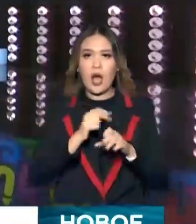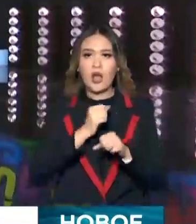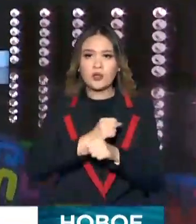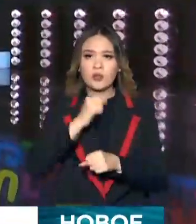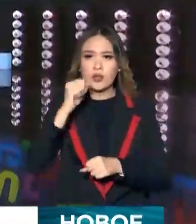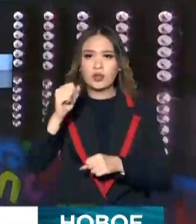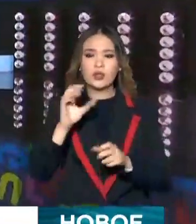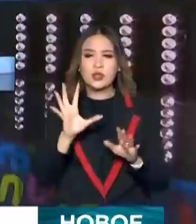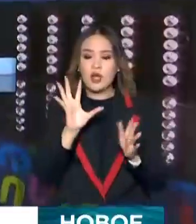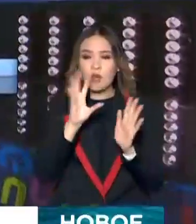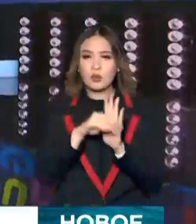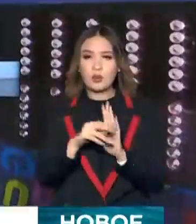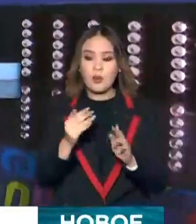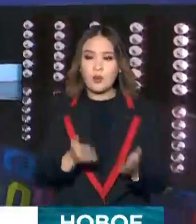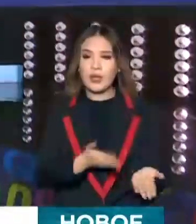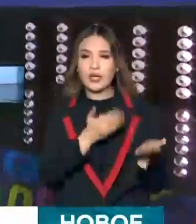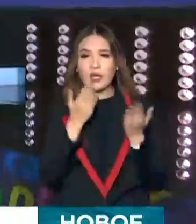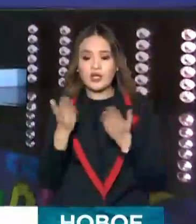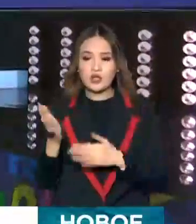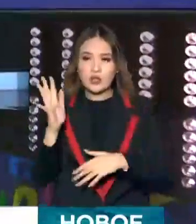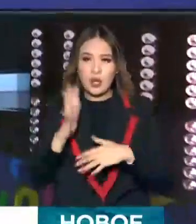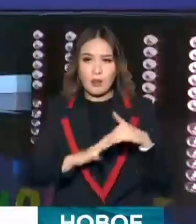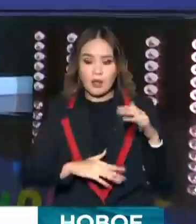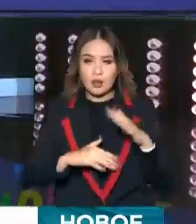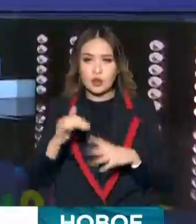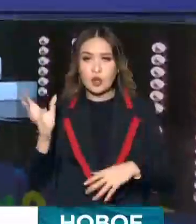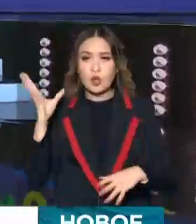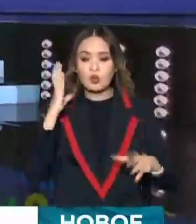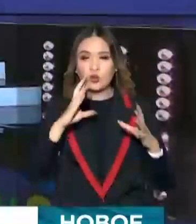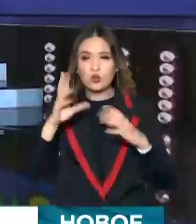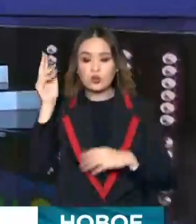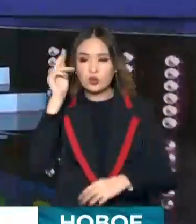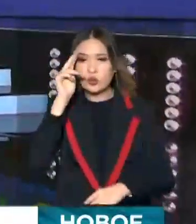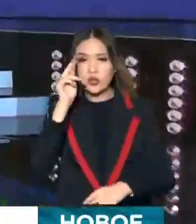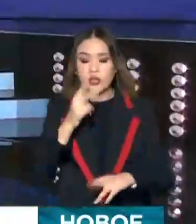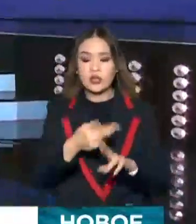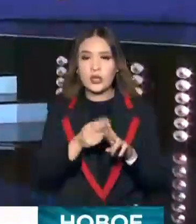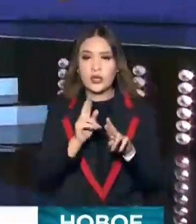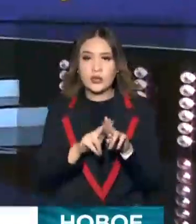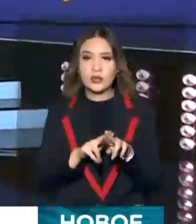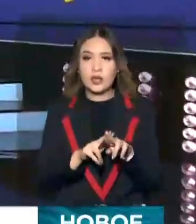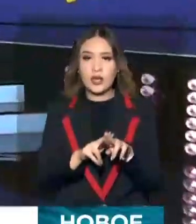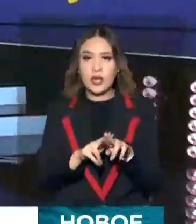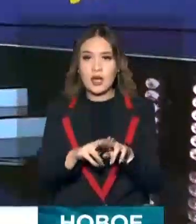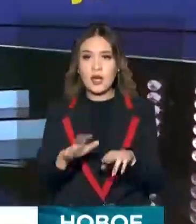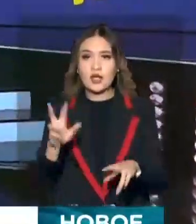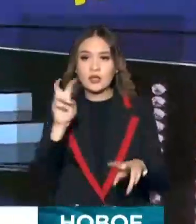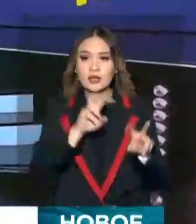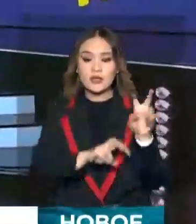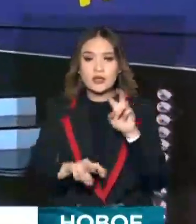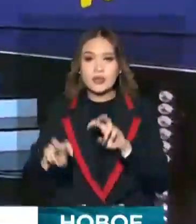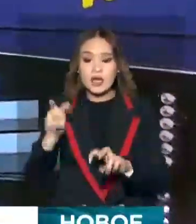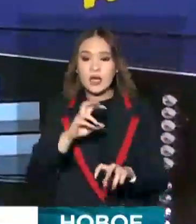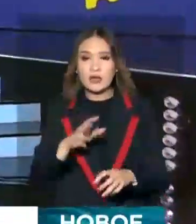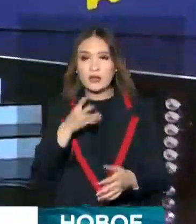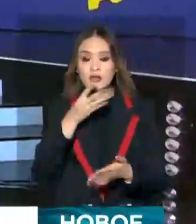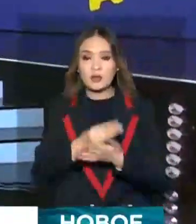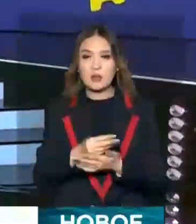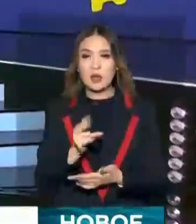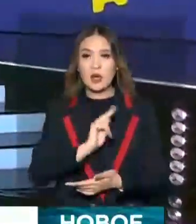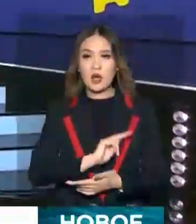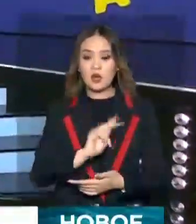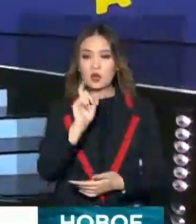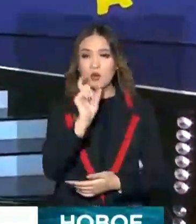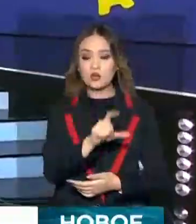отправлять запросы, приглашать на практику студентов и таким образом, значит, искать себе кадров, а не сидеть сложа